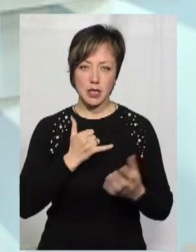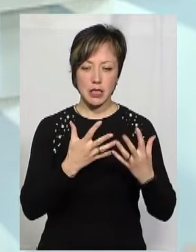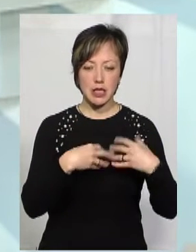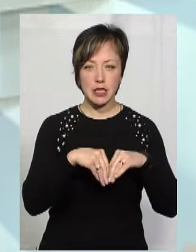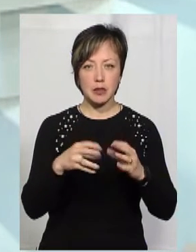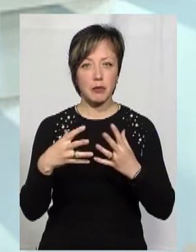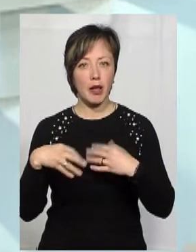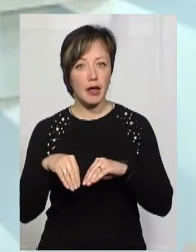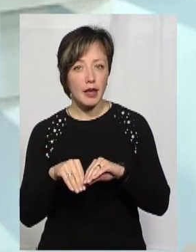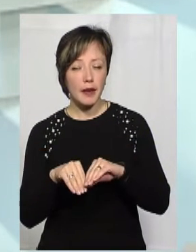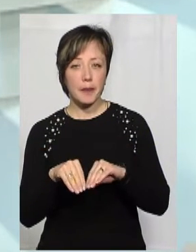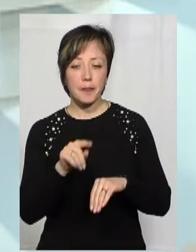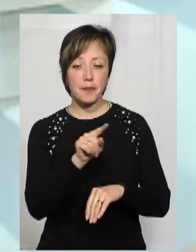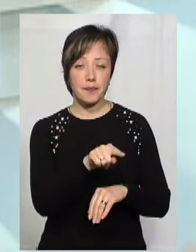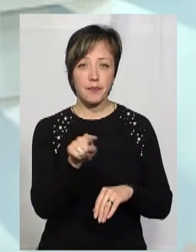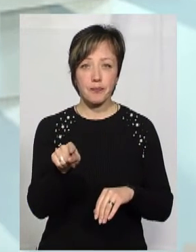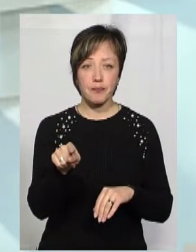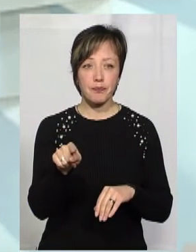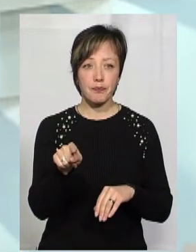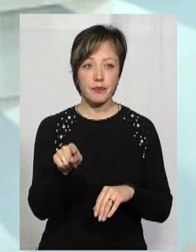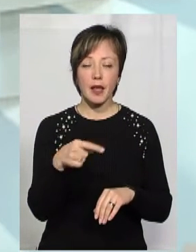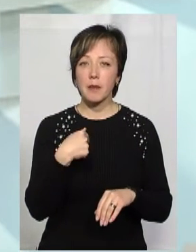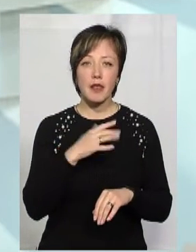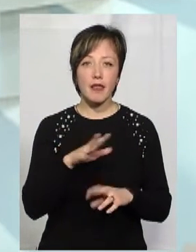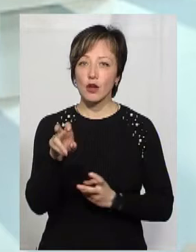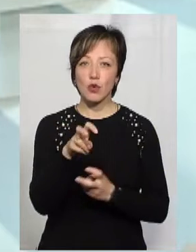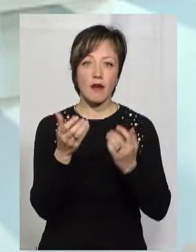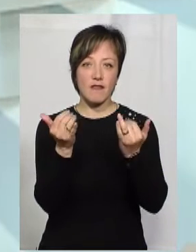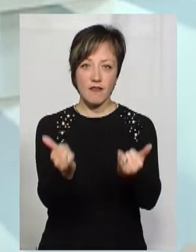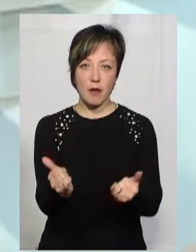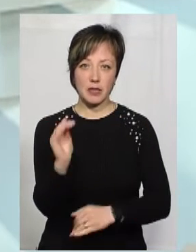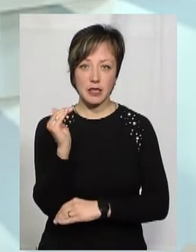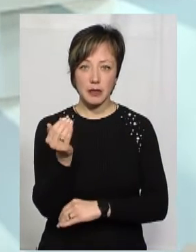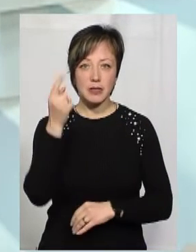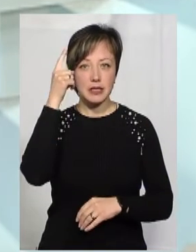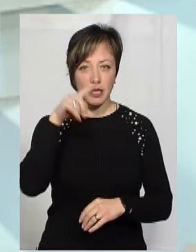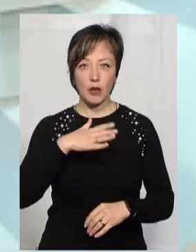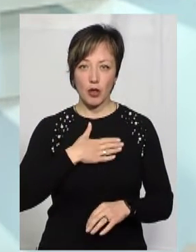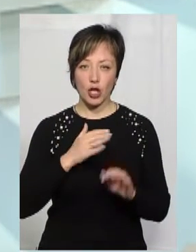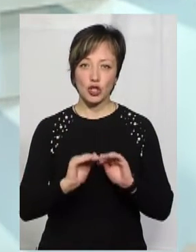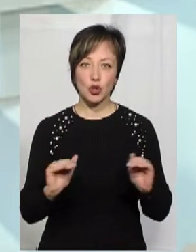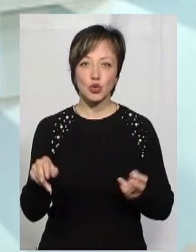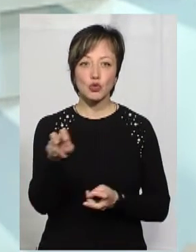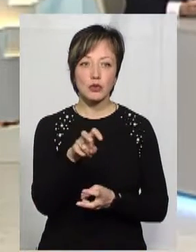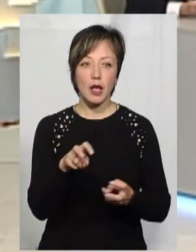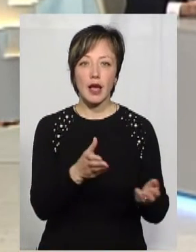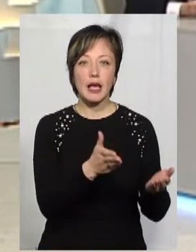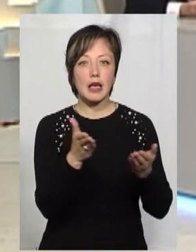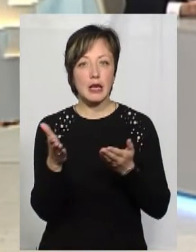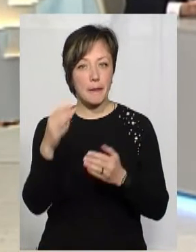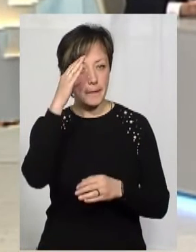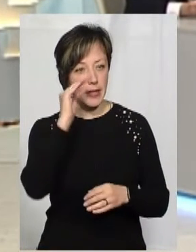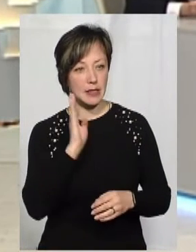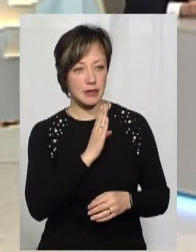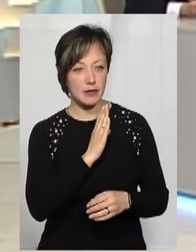потенційних усиновителів. Ми не шукаємо вам дитину, ми знаємо наших дітей і шукаємо їм